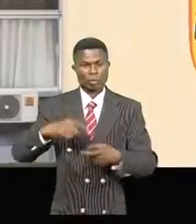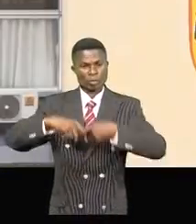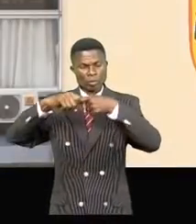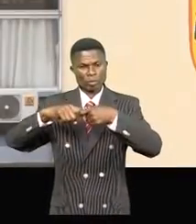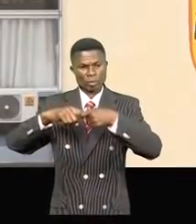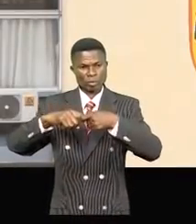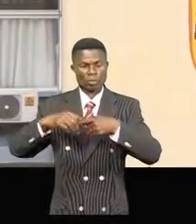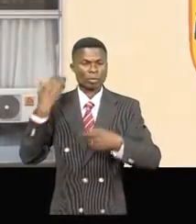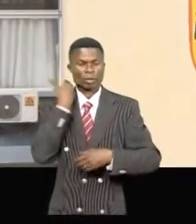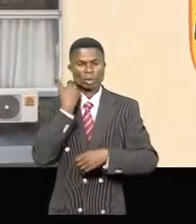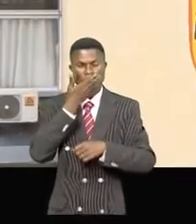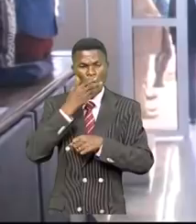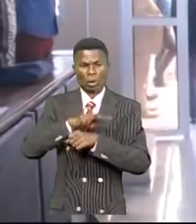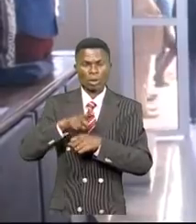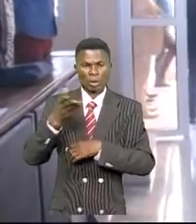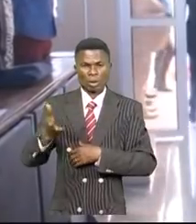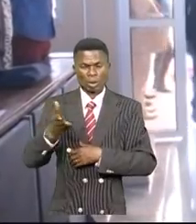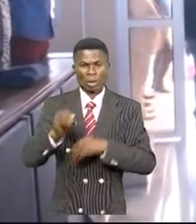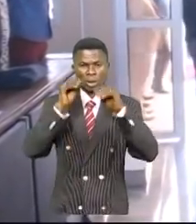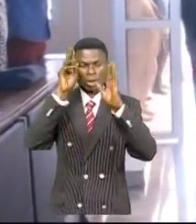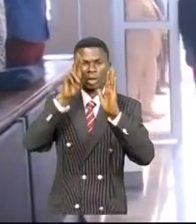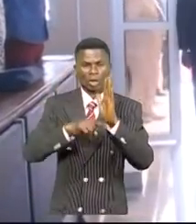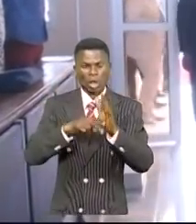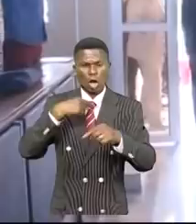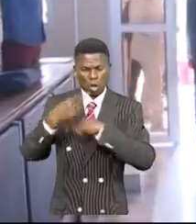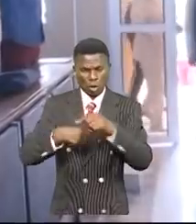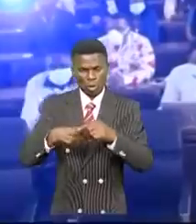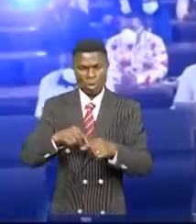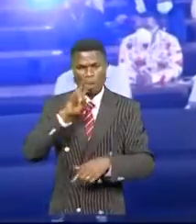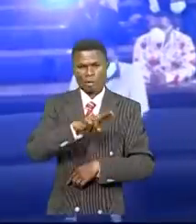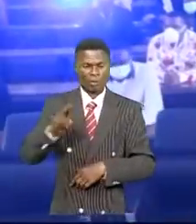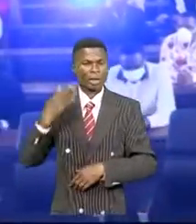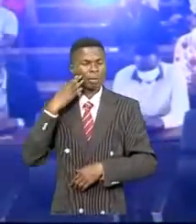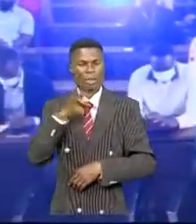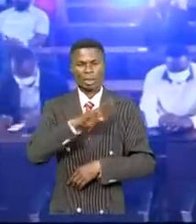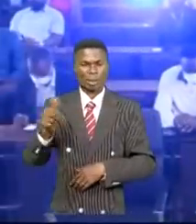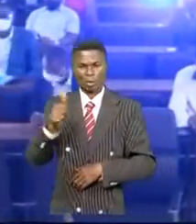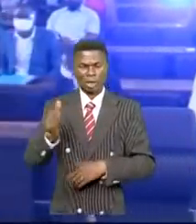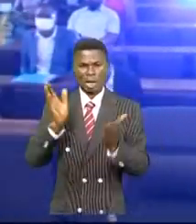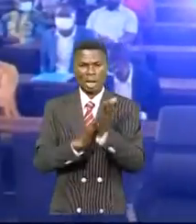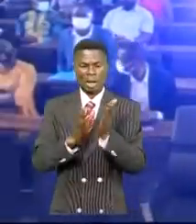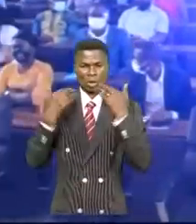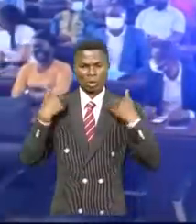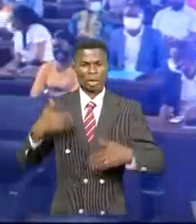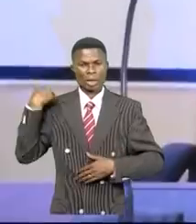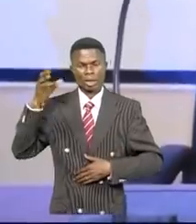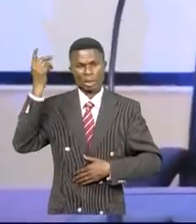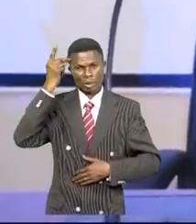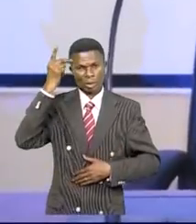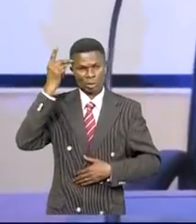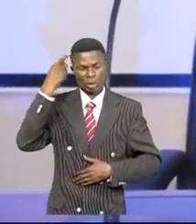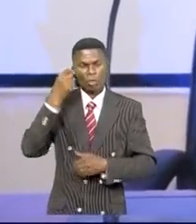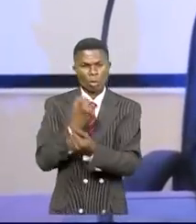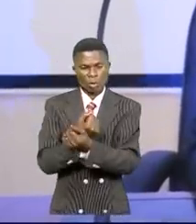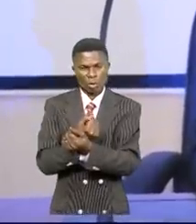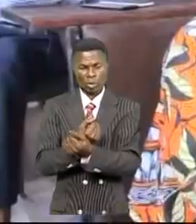cause de la pandémie du coronavirus, les enseignements ont repris ce 22 mars 2021 à l'école de santé publique de Kinshasa pour